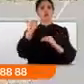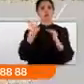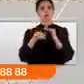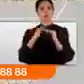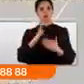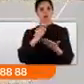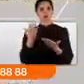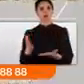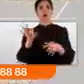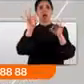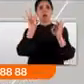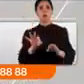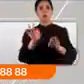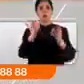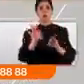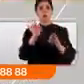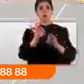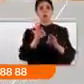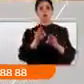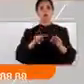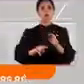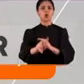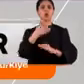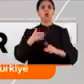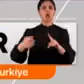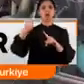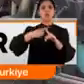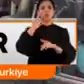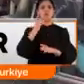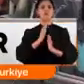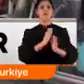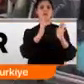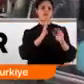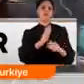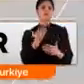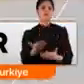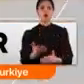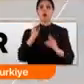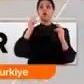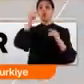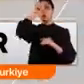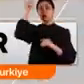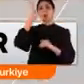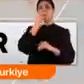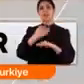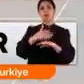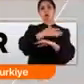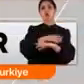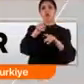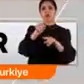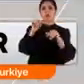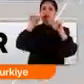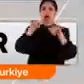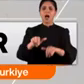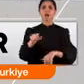Sürekli vites yükselterek yolumuza devam ediyoruz. Türkiye geçtiğimiz sene olduğu gibi bu seneyi